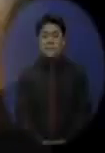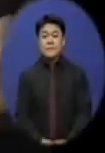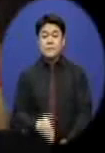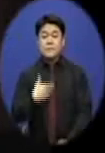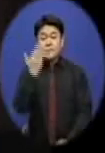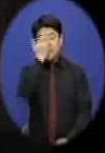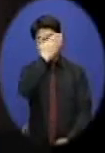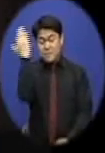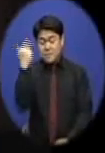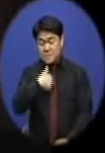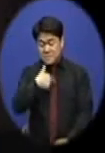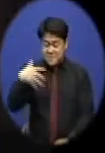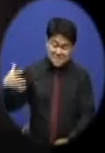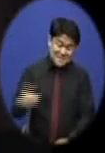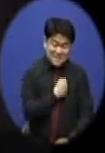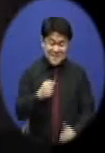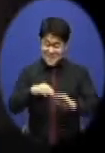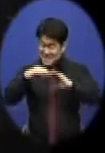내 청춘 내 전부를